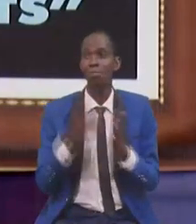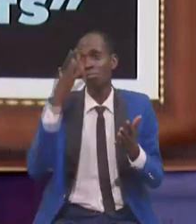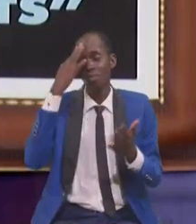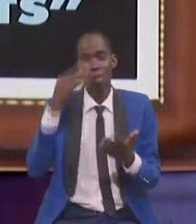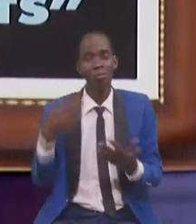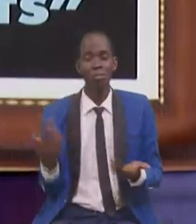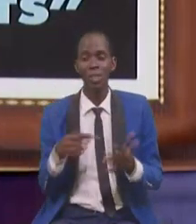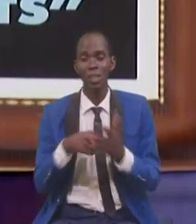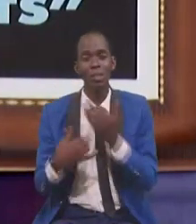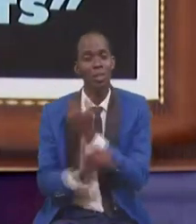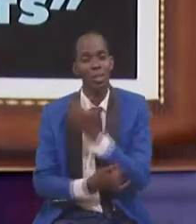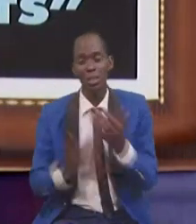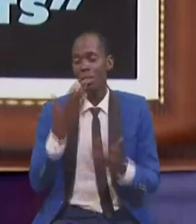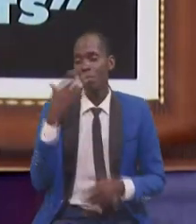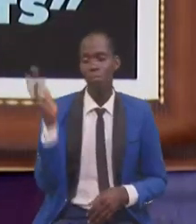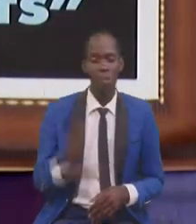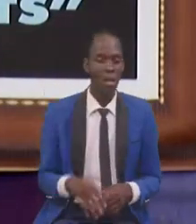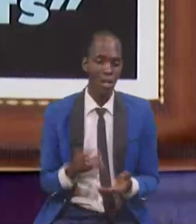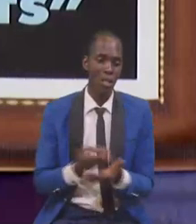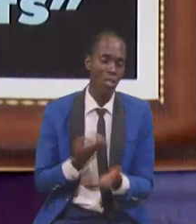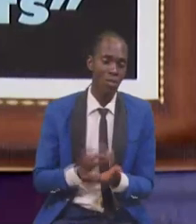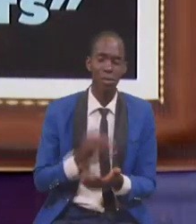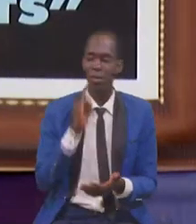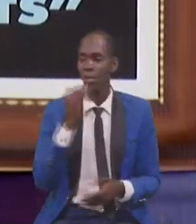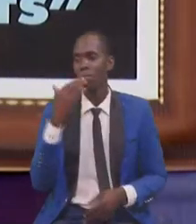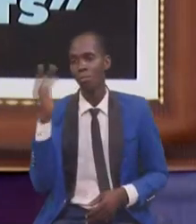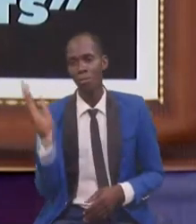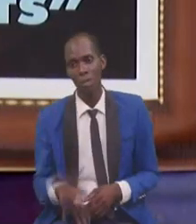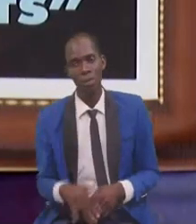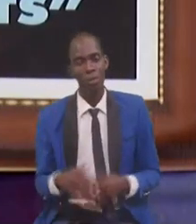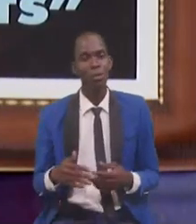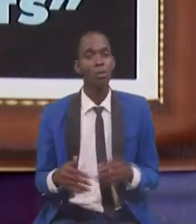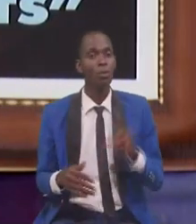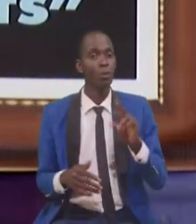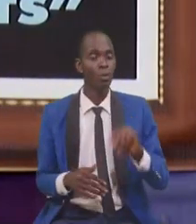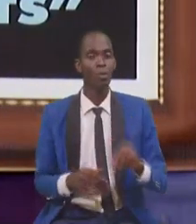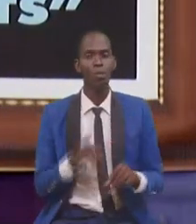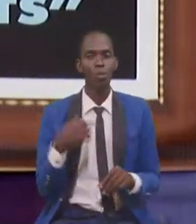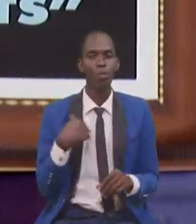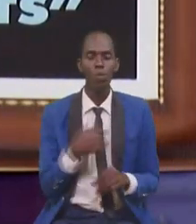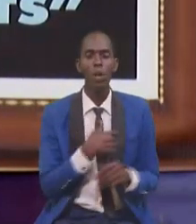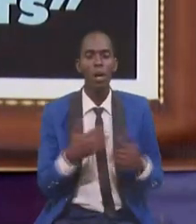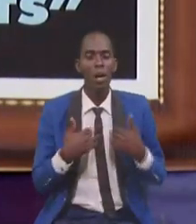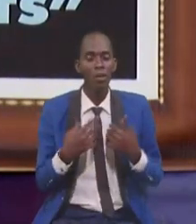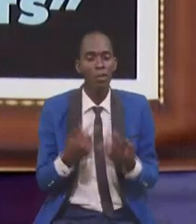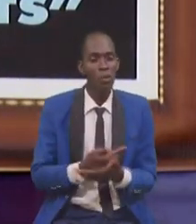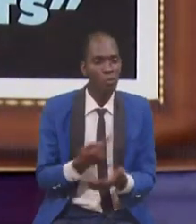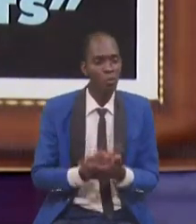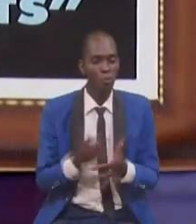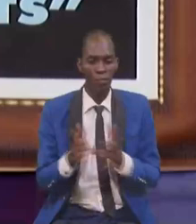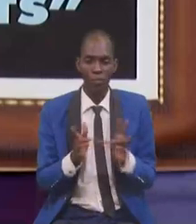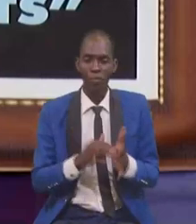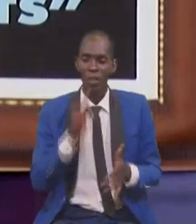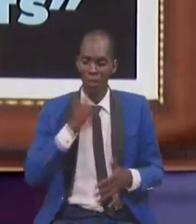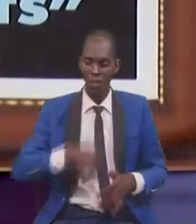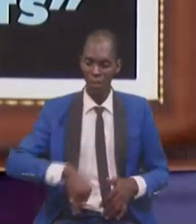la politique est mauvaise, tout est en bas. Nous avons la bonne nouvelle. Nous avons l'Évangile. Jésus est toujours